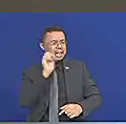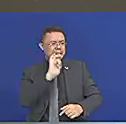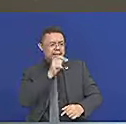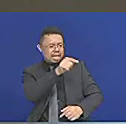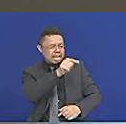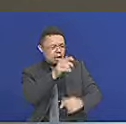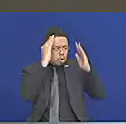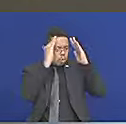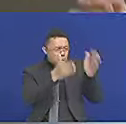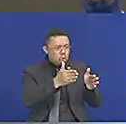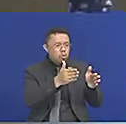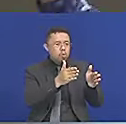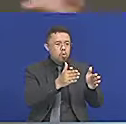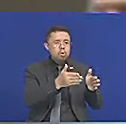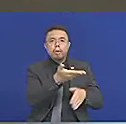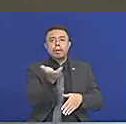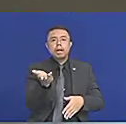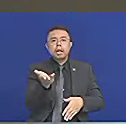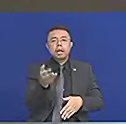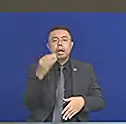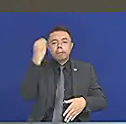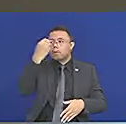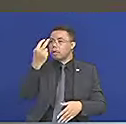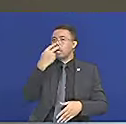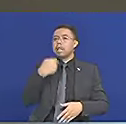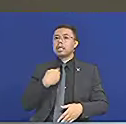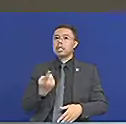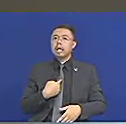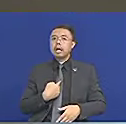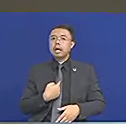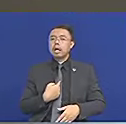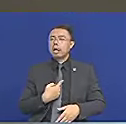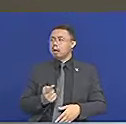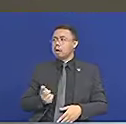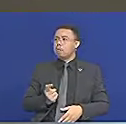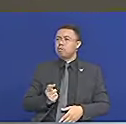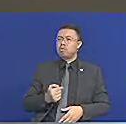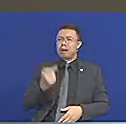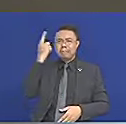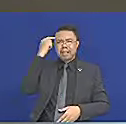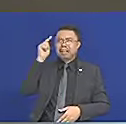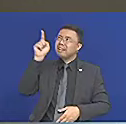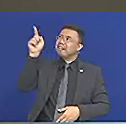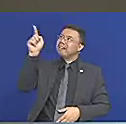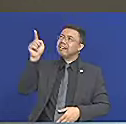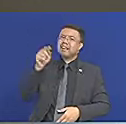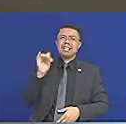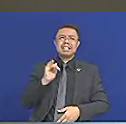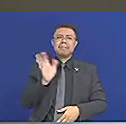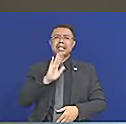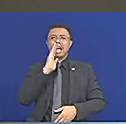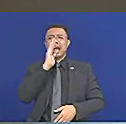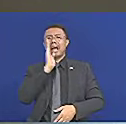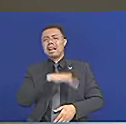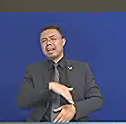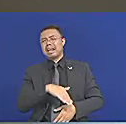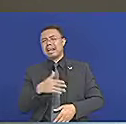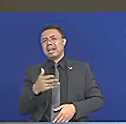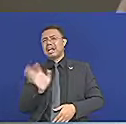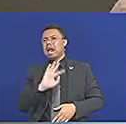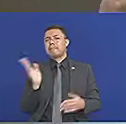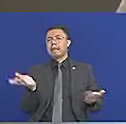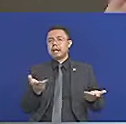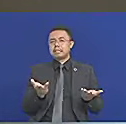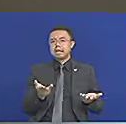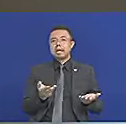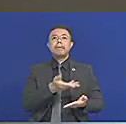begitu. Tapi mereka juga bingung lihat kita. Kok kamu mikirin begitu itu kayak gak normal. Sebab